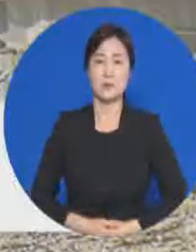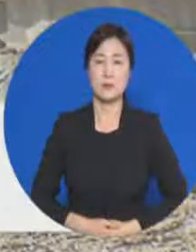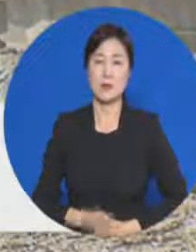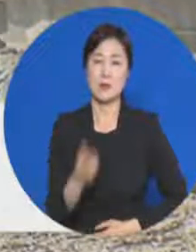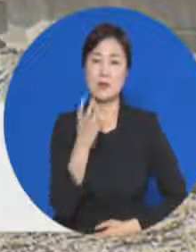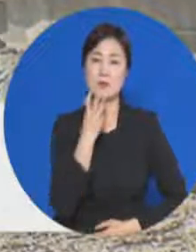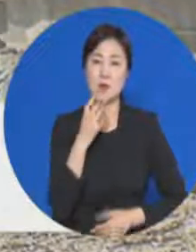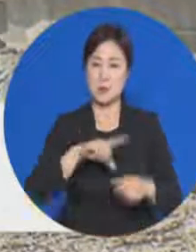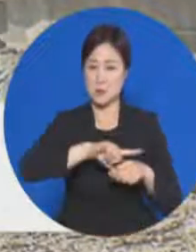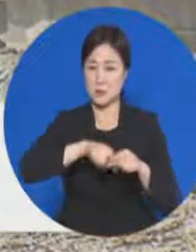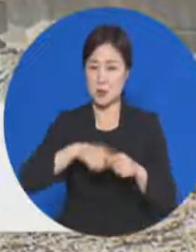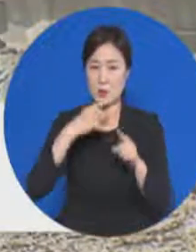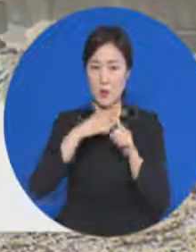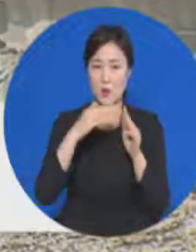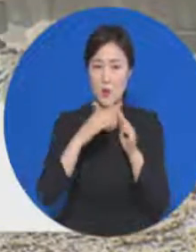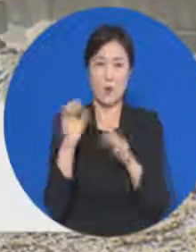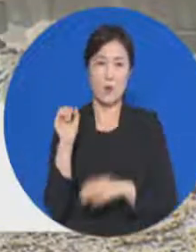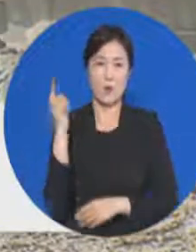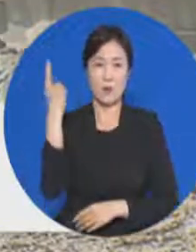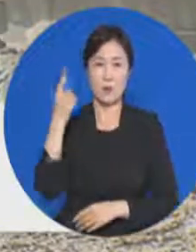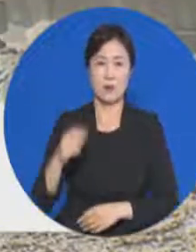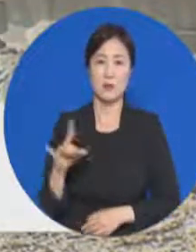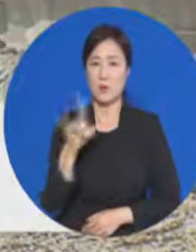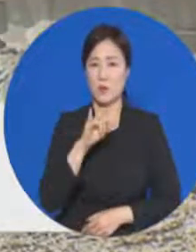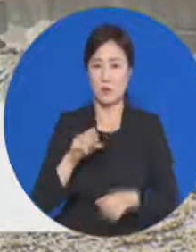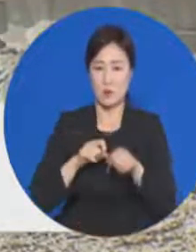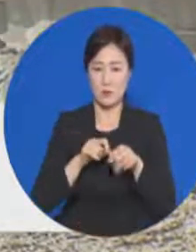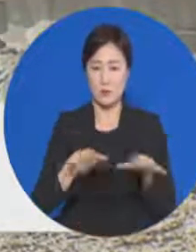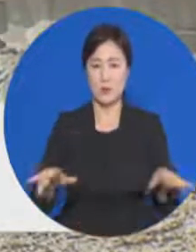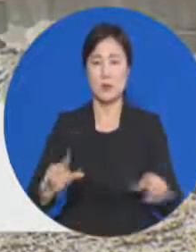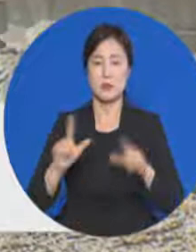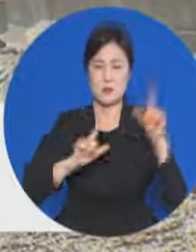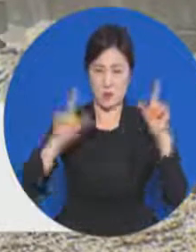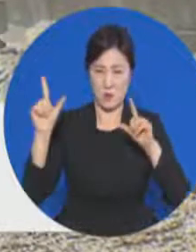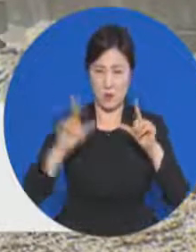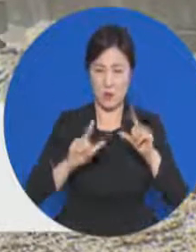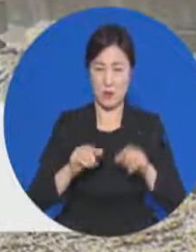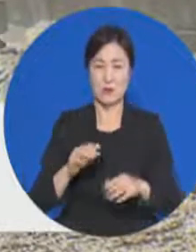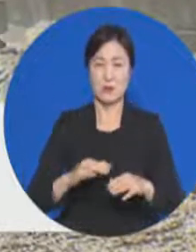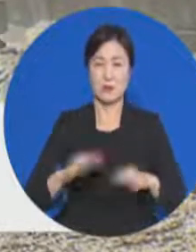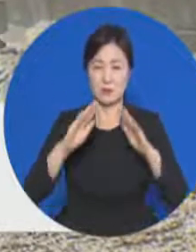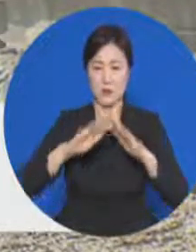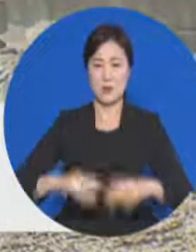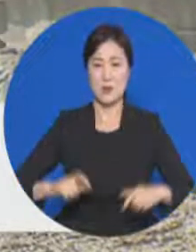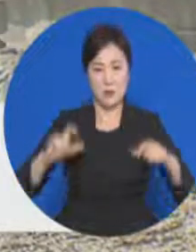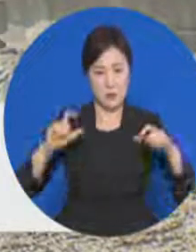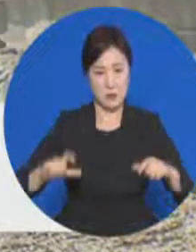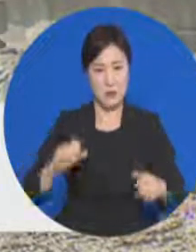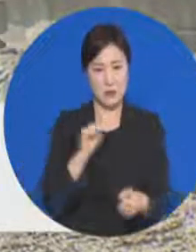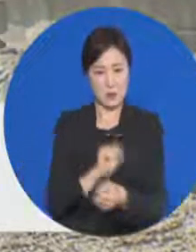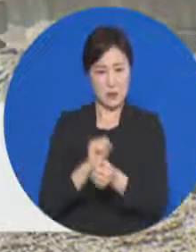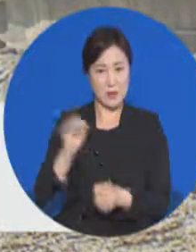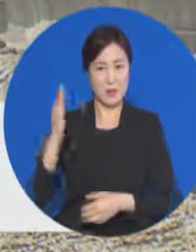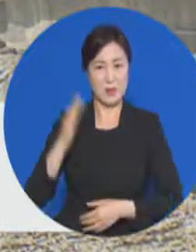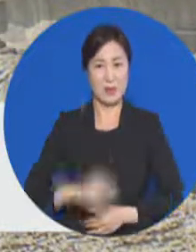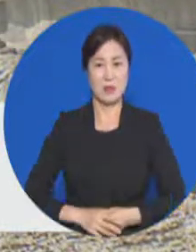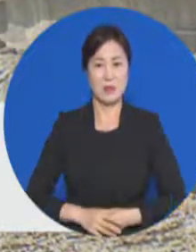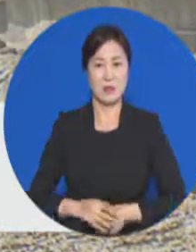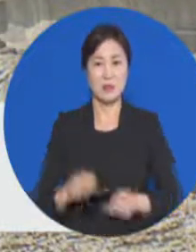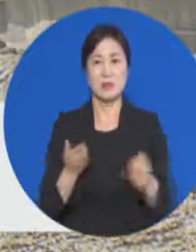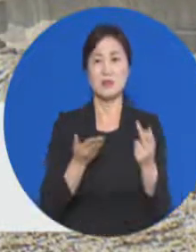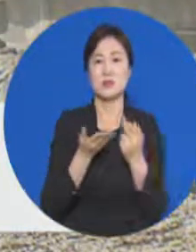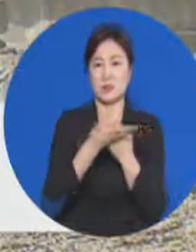수도권 교회발 코로나19의 재확산이 청정 지역이던 전남 도내까지 퍼졌습니다. 제주에서